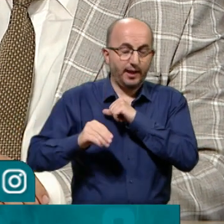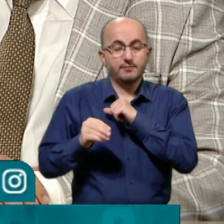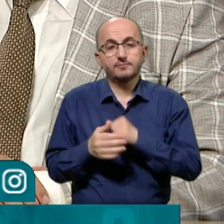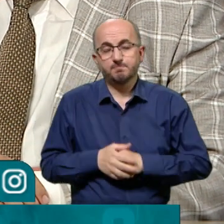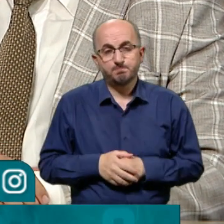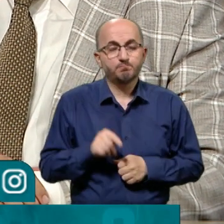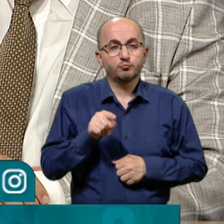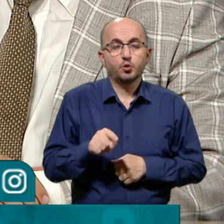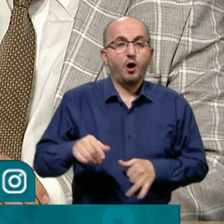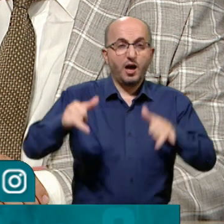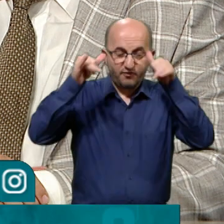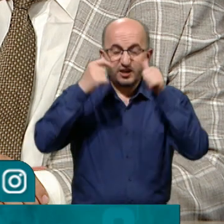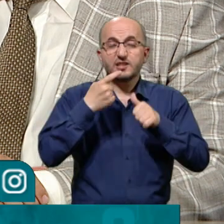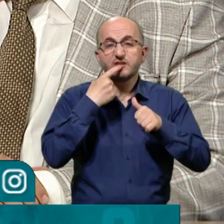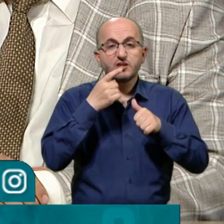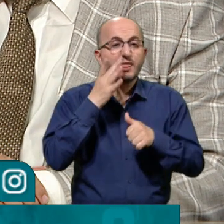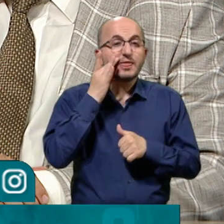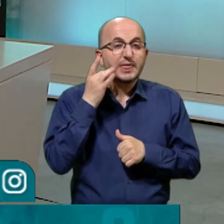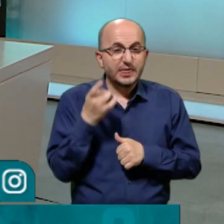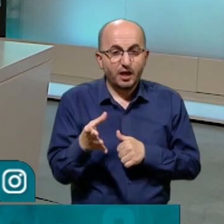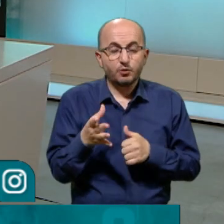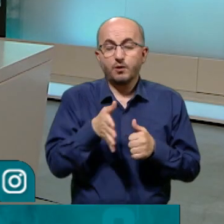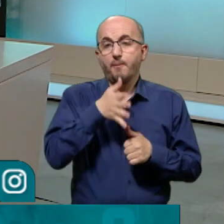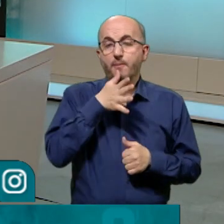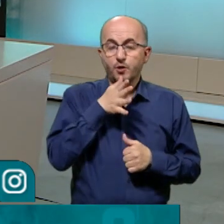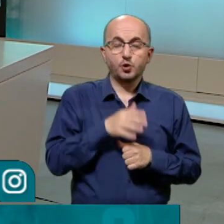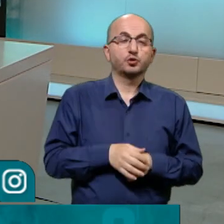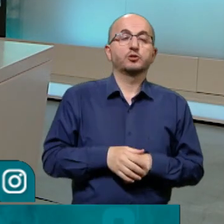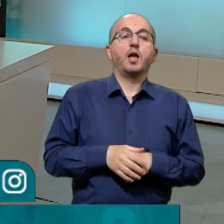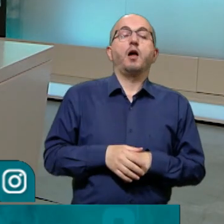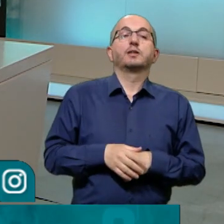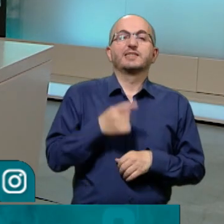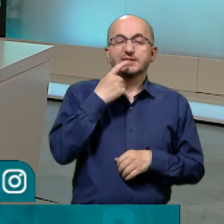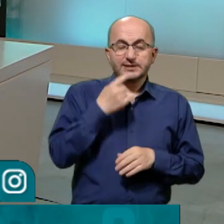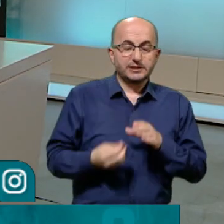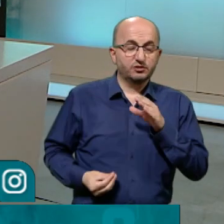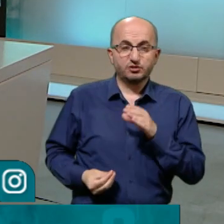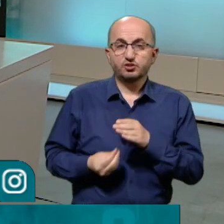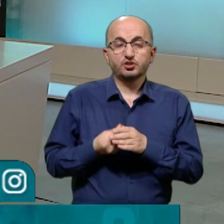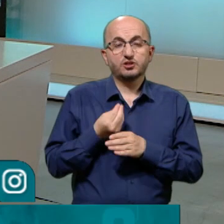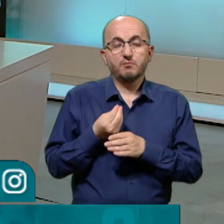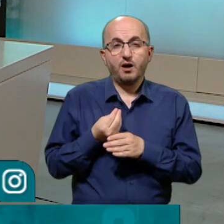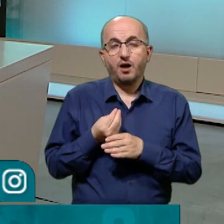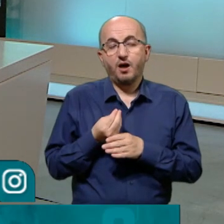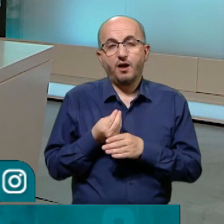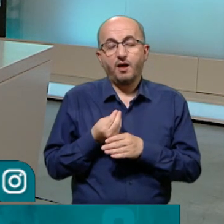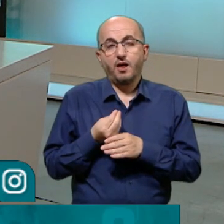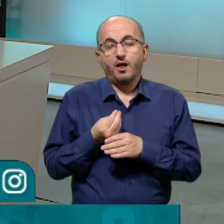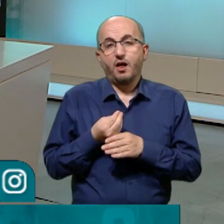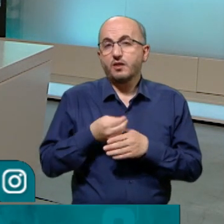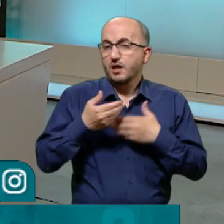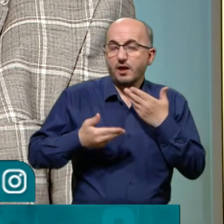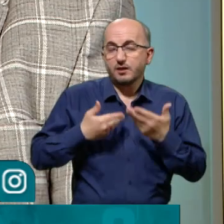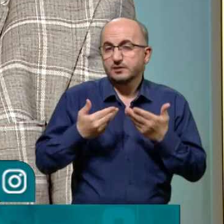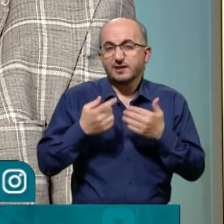bu hayvanın yaşını net olarak biliyorsa o zaman kapak açma atma şeklinde tabir